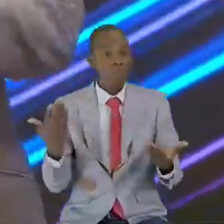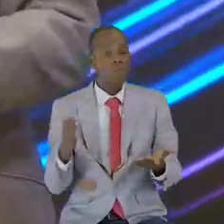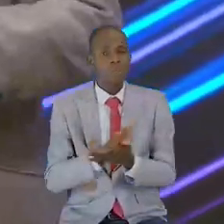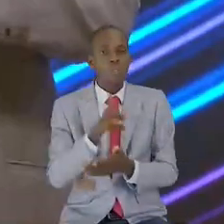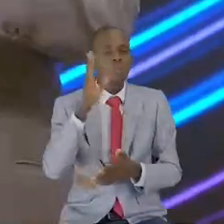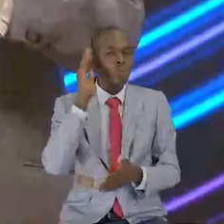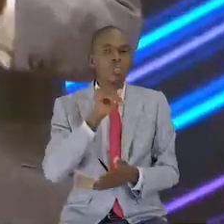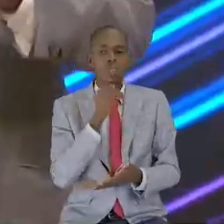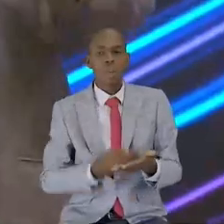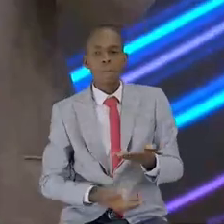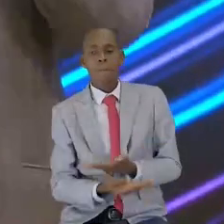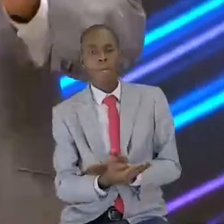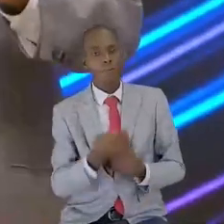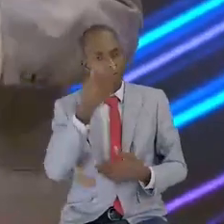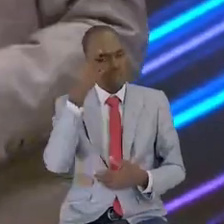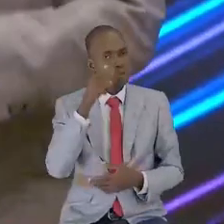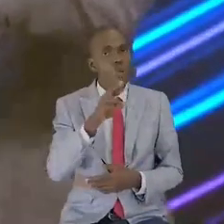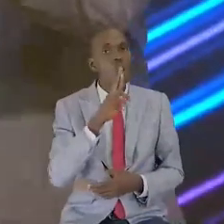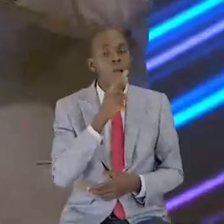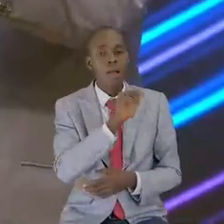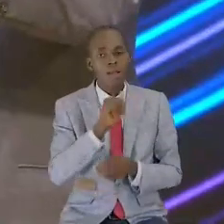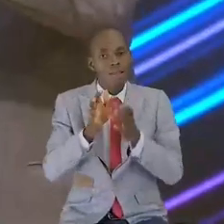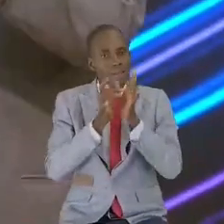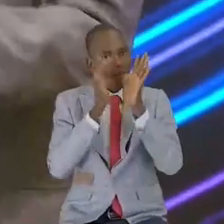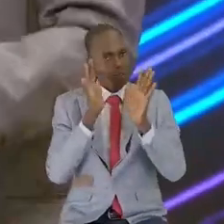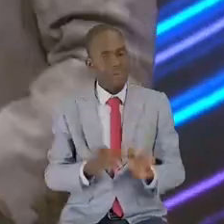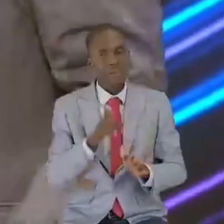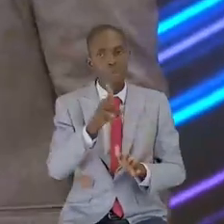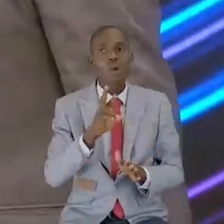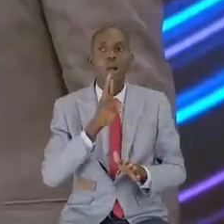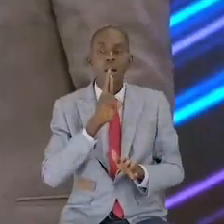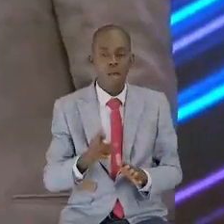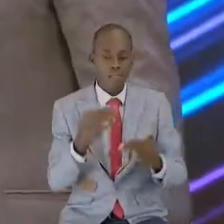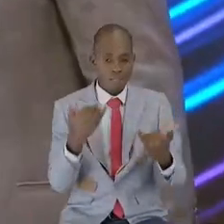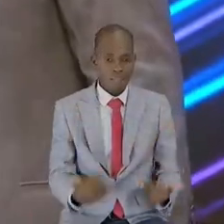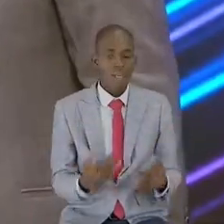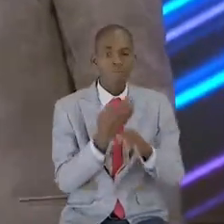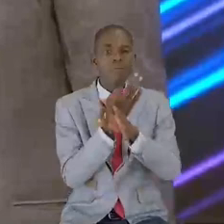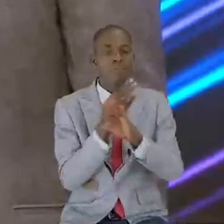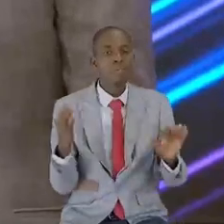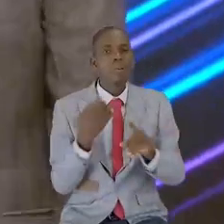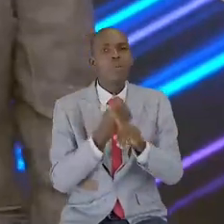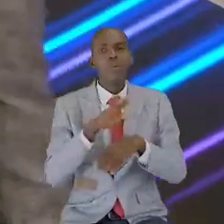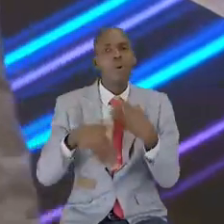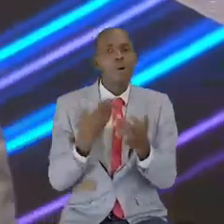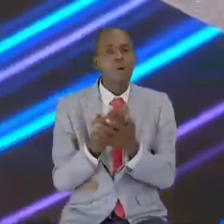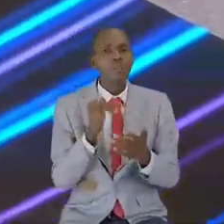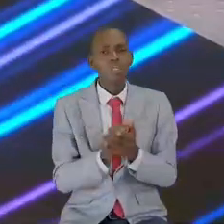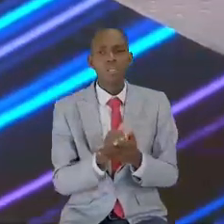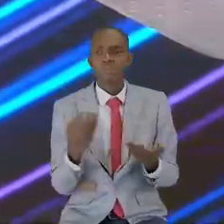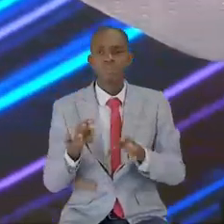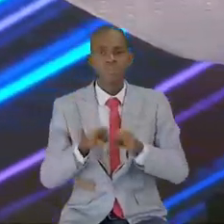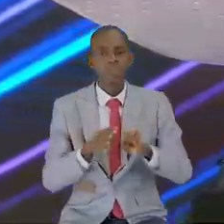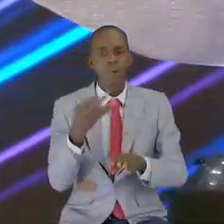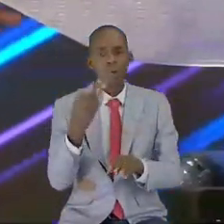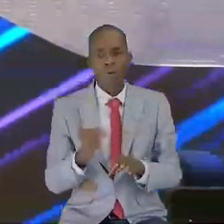pas corrompre parce que tu es un chrétien et tu es affranchi de toute manière de corrompre et